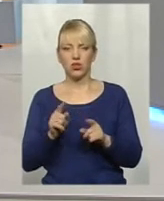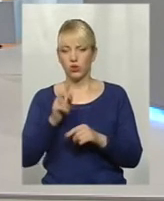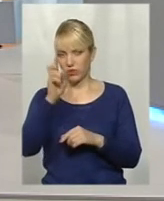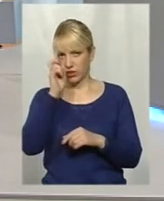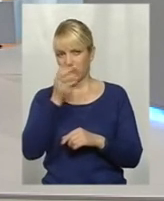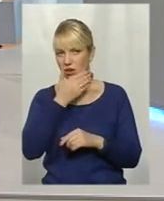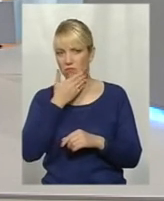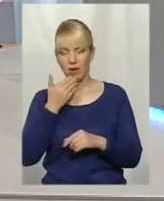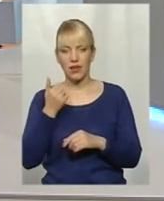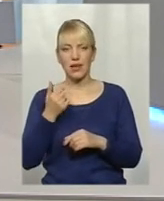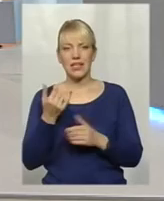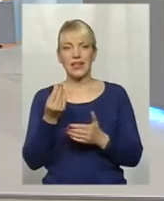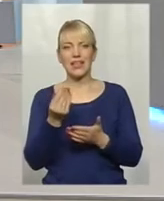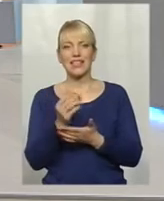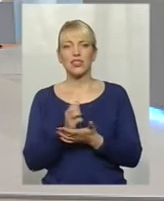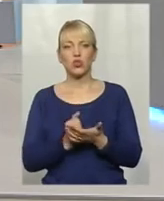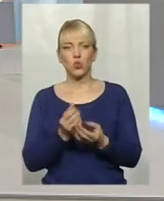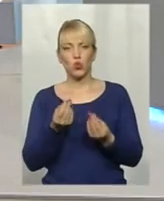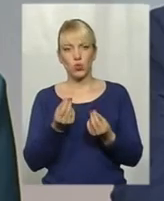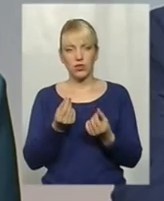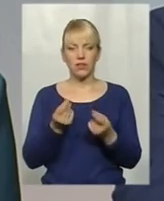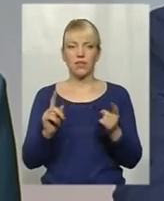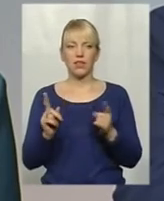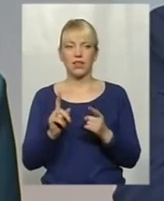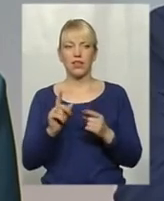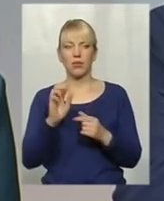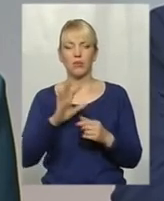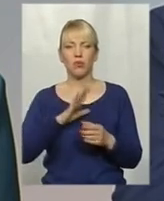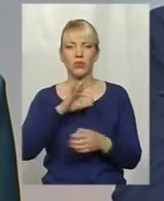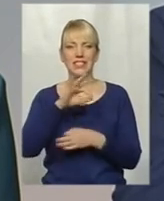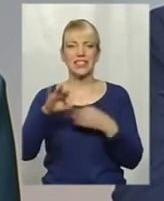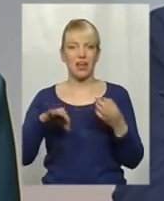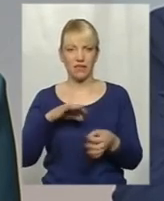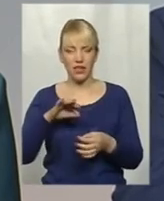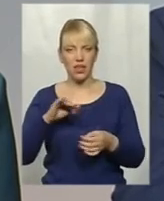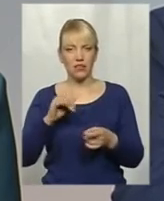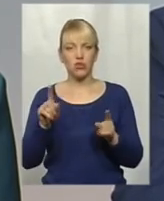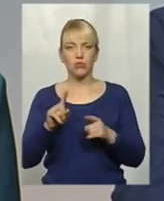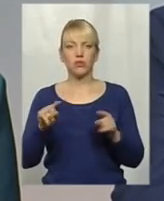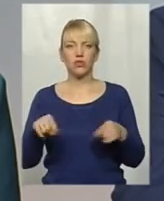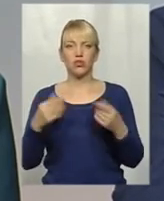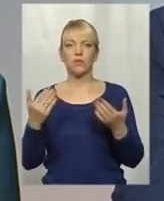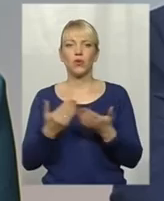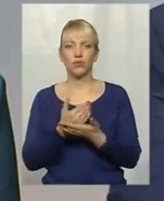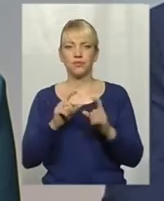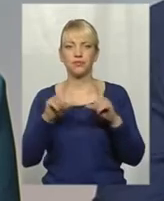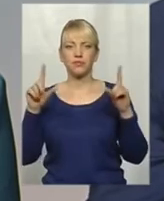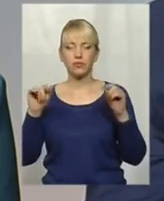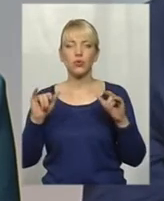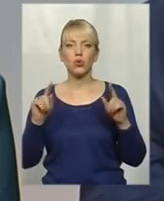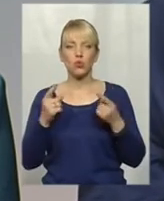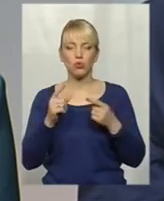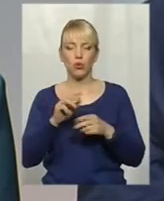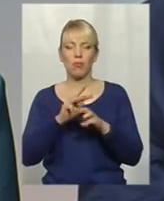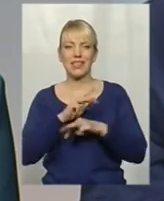багато ресурсів зайвих, яким завдяки яким може би утворити нову структуру, нову мережу державних органів. І тому сьогодні Міністерство